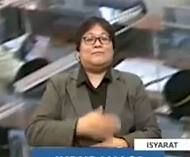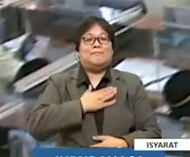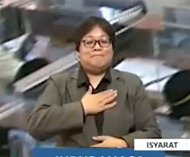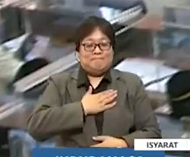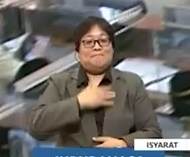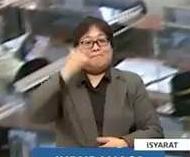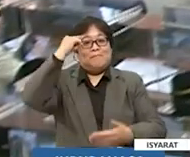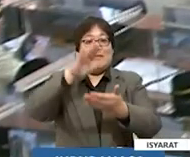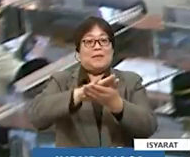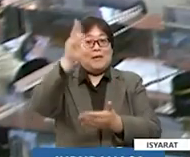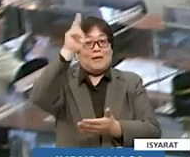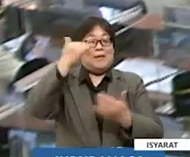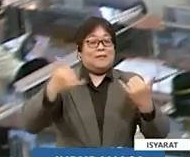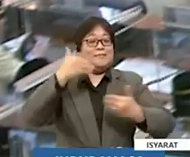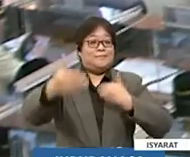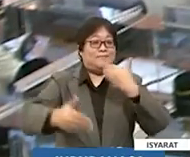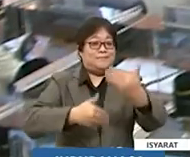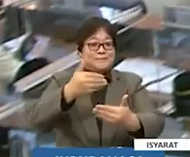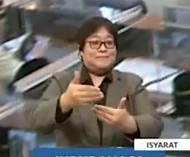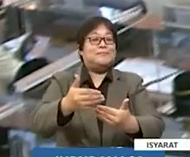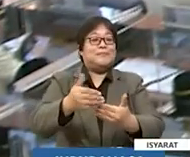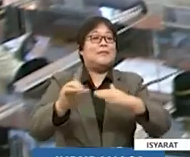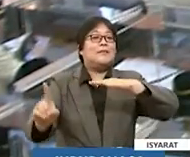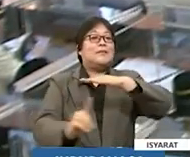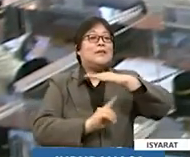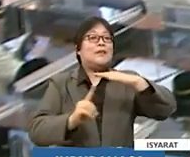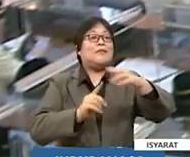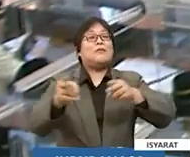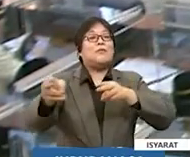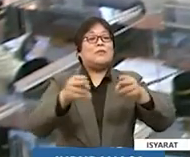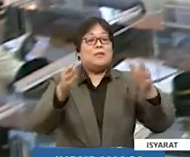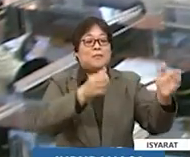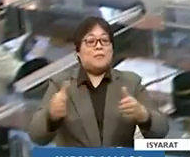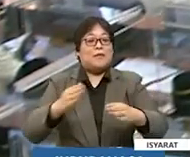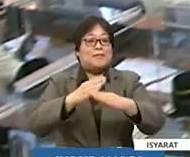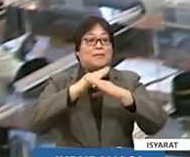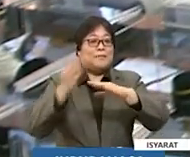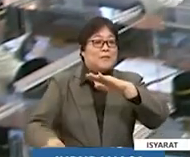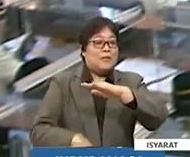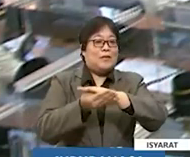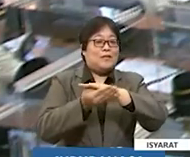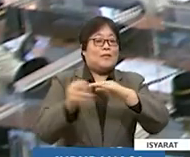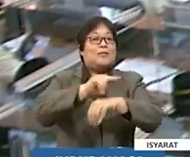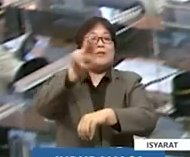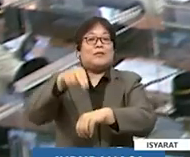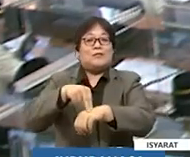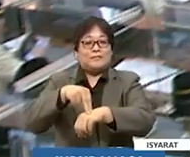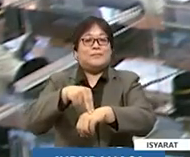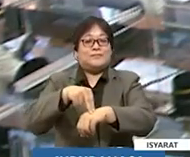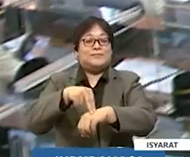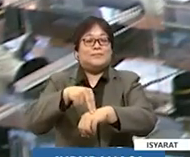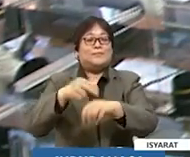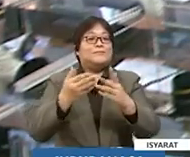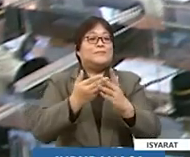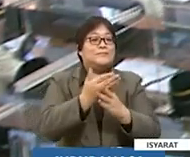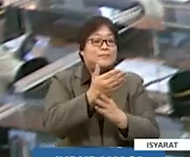Better percaya kerajaan sedang melaksanakan dasar dan inisiatif pelan anti rasuah nasional